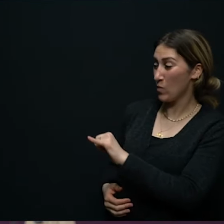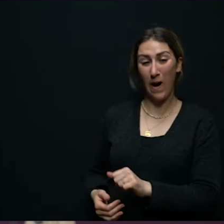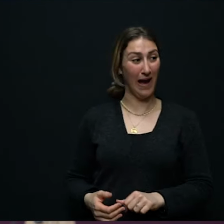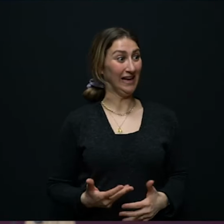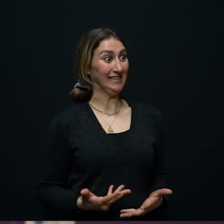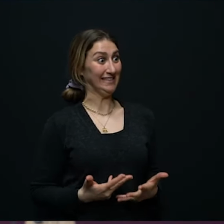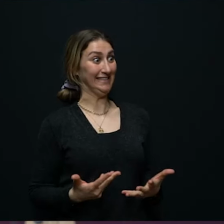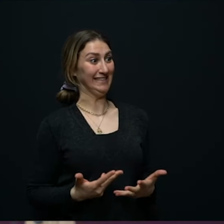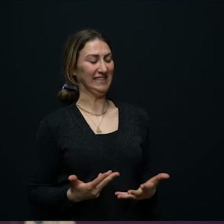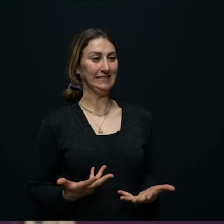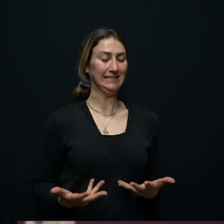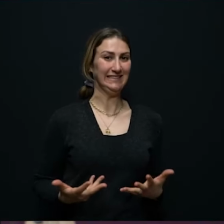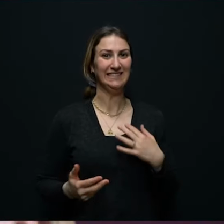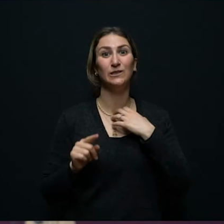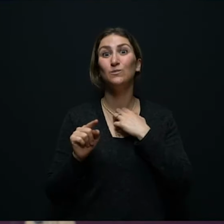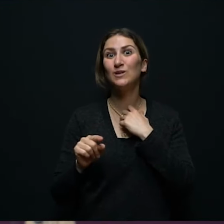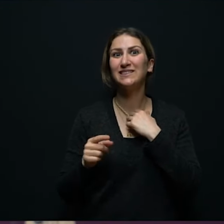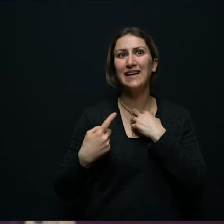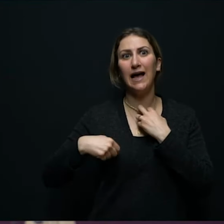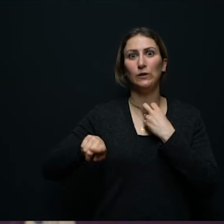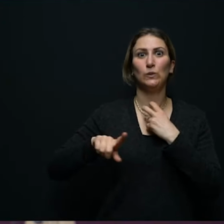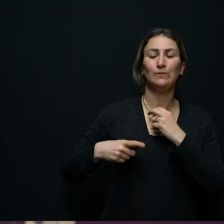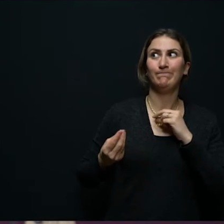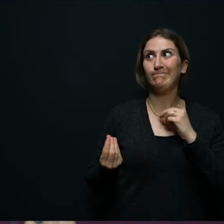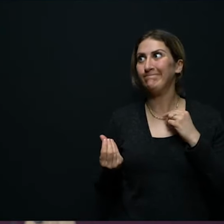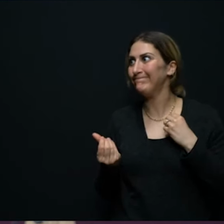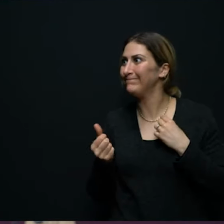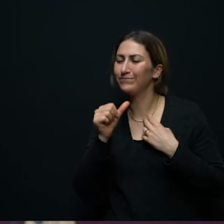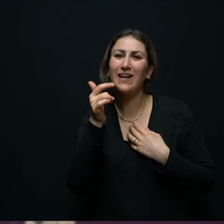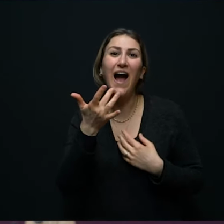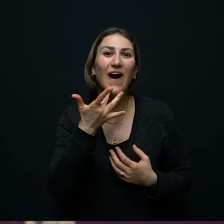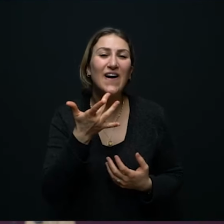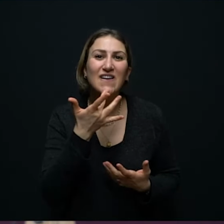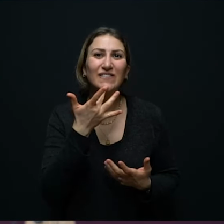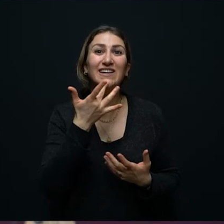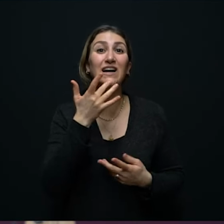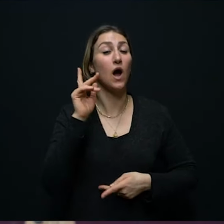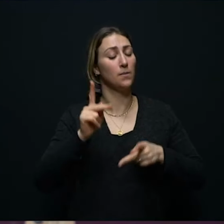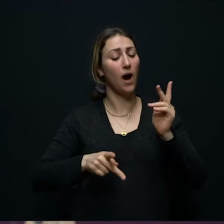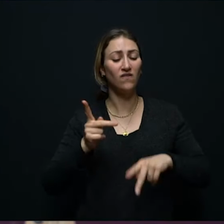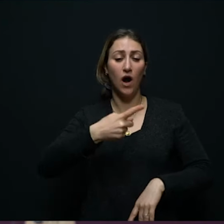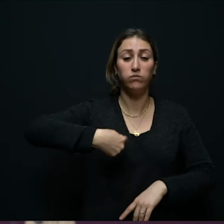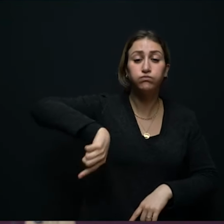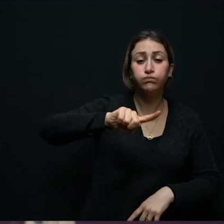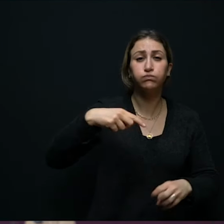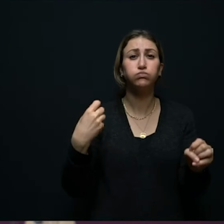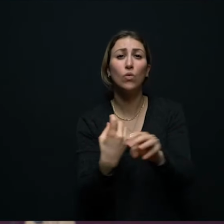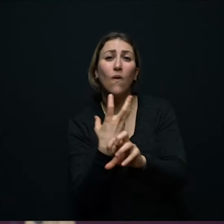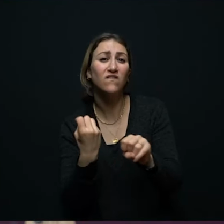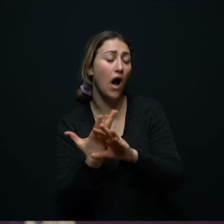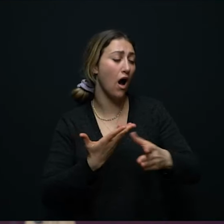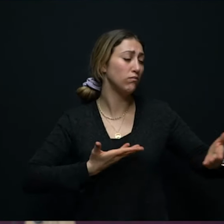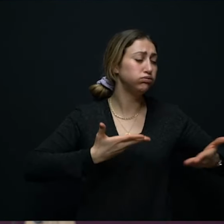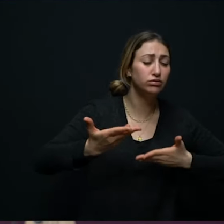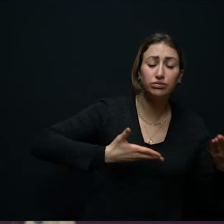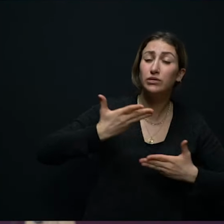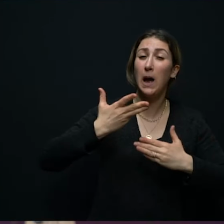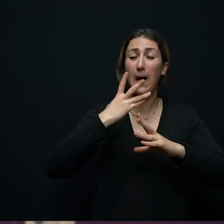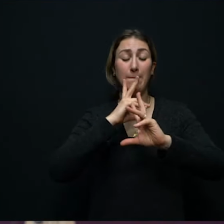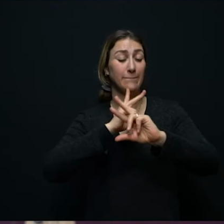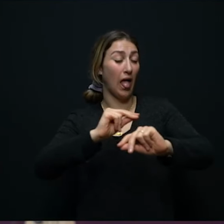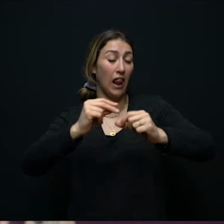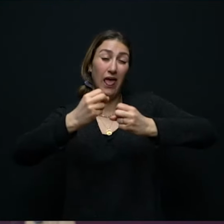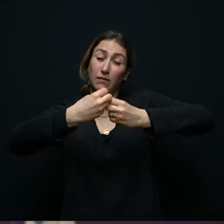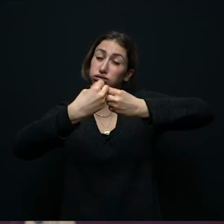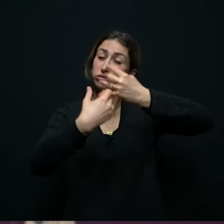on peut parler de plein d'autres choses on peut parler de choses parfois même spirituelles mais c'est très rare que nous faisions